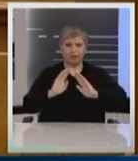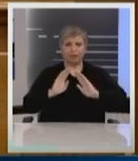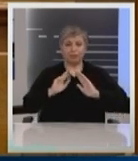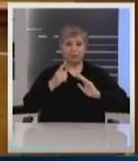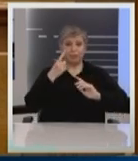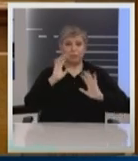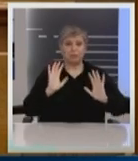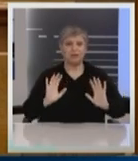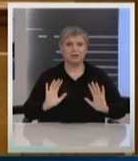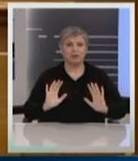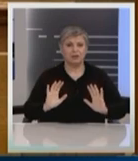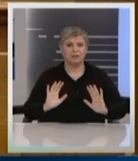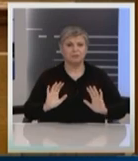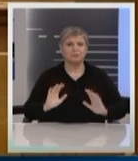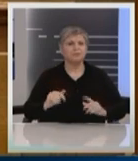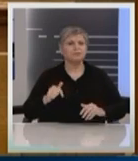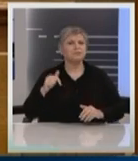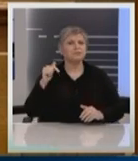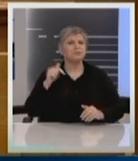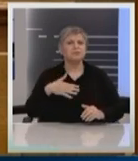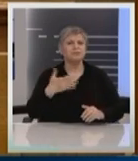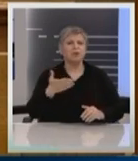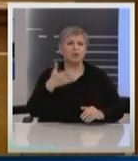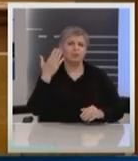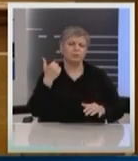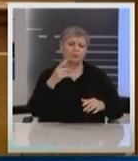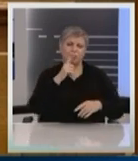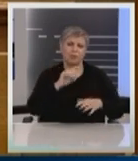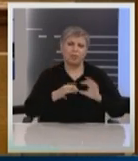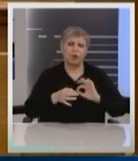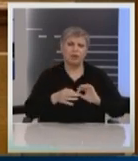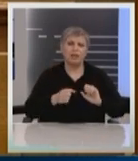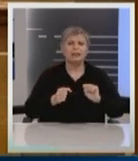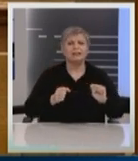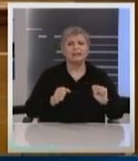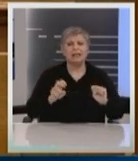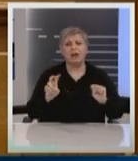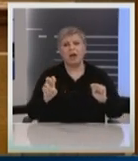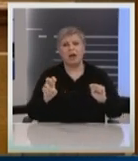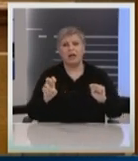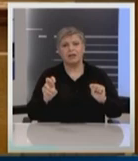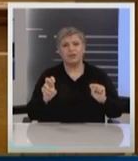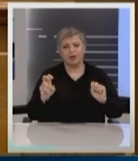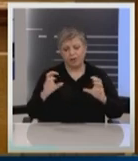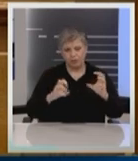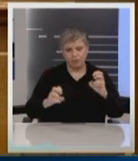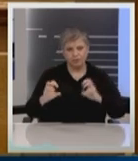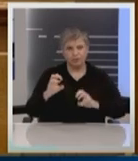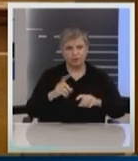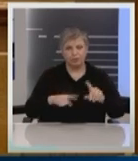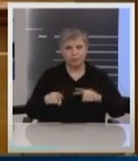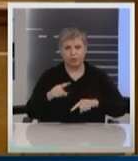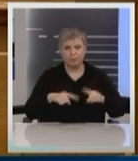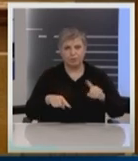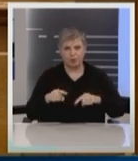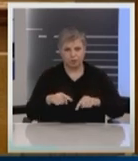σε τι διαφέρει ο Σαμαράς ή και τώρα ο Μητσοτάκης από τον Τσίπρα. Λέει ο